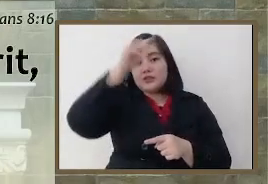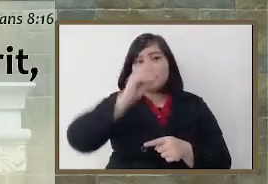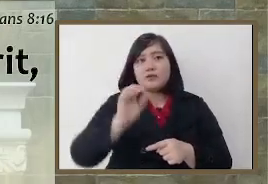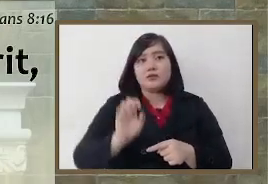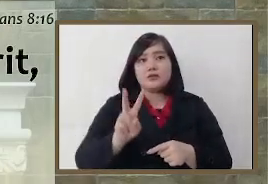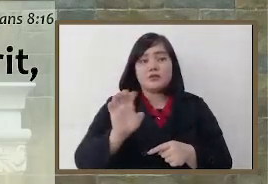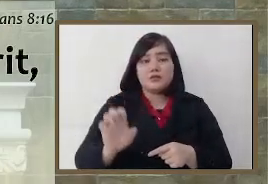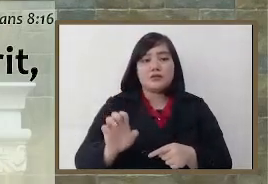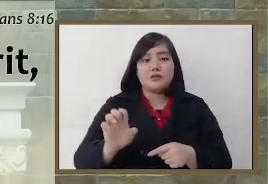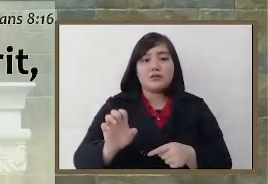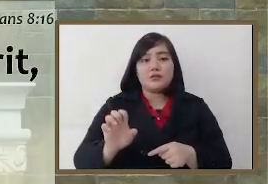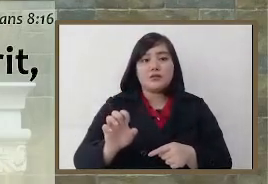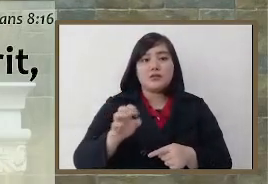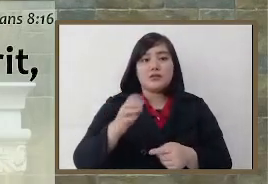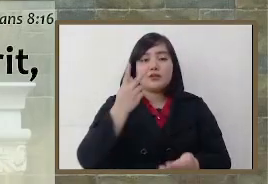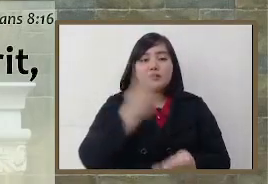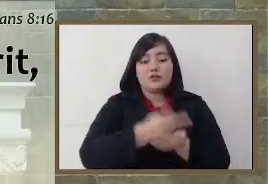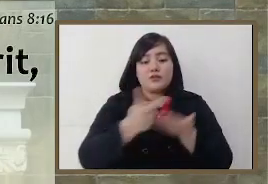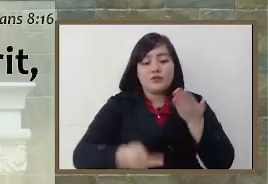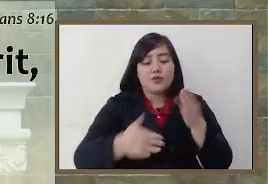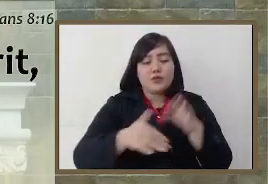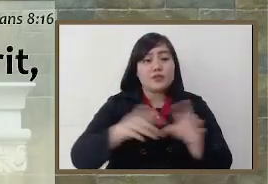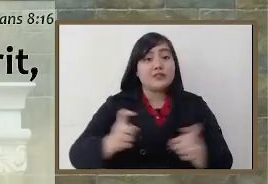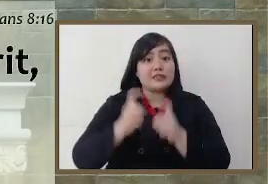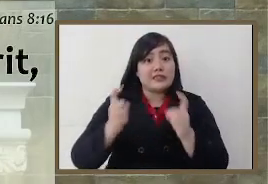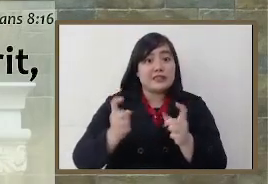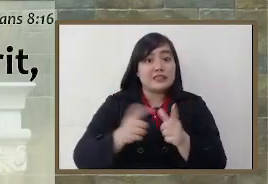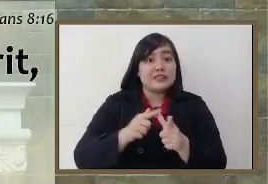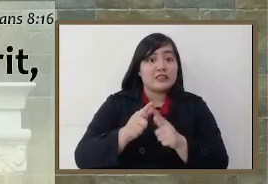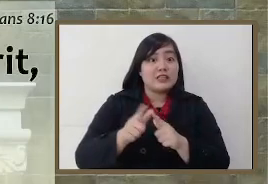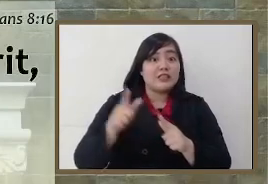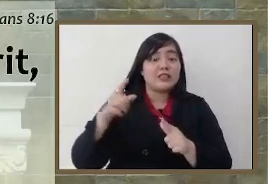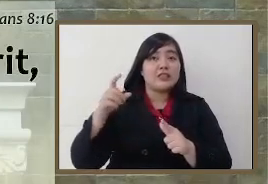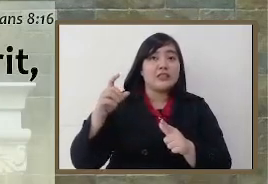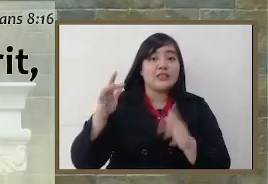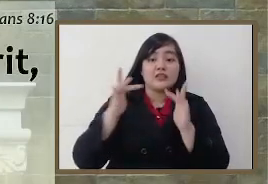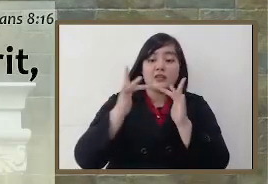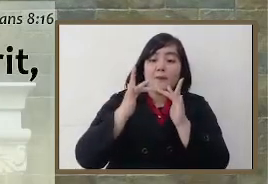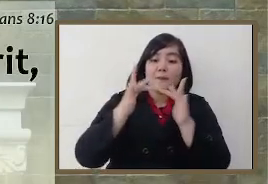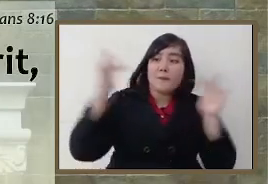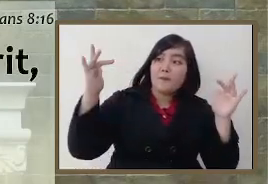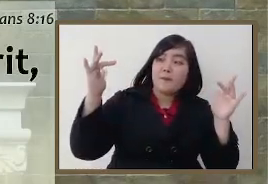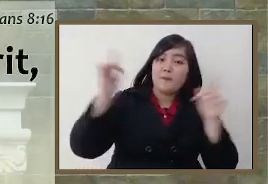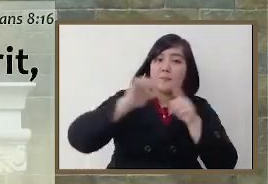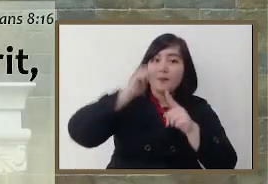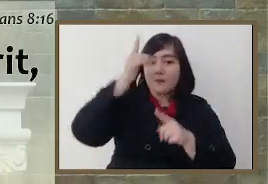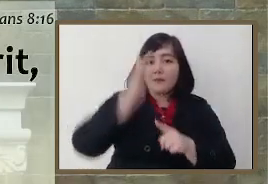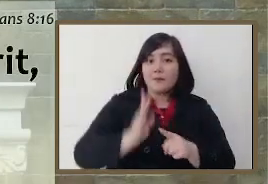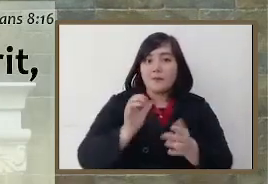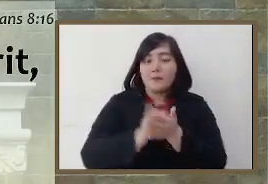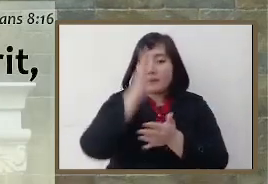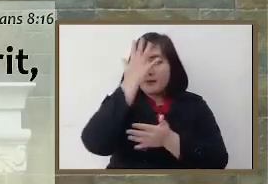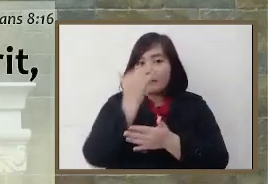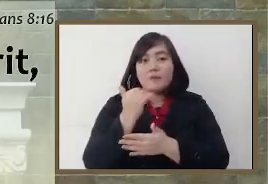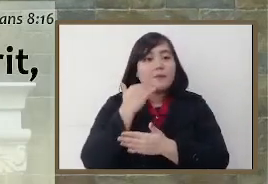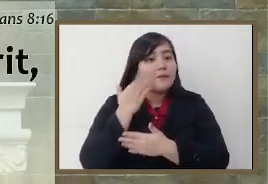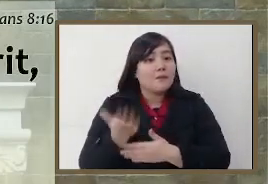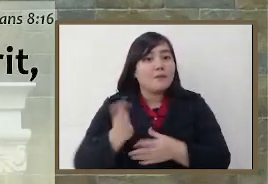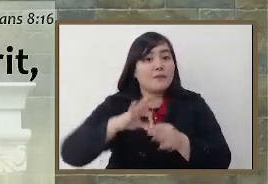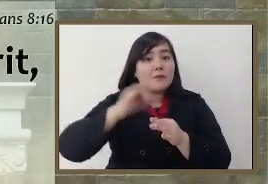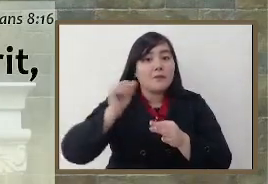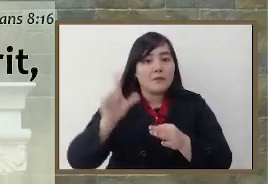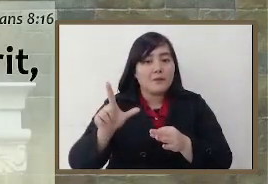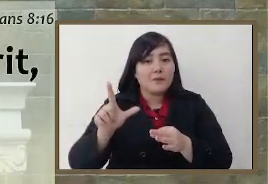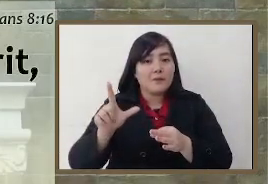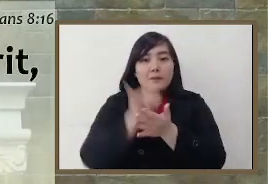ay yung connection natin sa Diyos ay nawala na. We are dead spiritually. So God quickened, binuhay